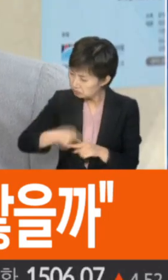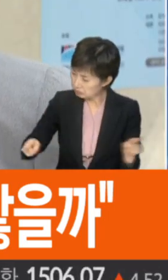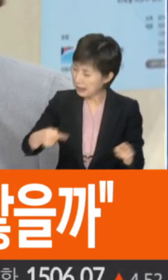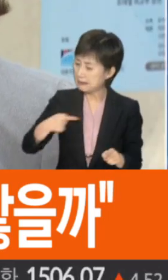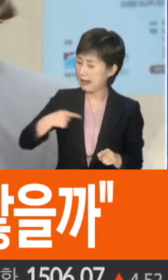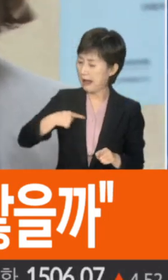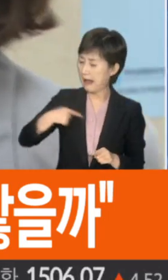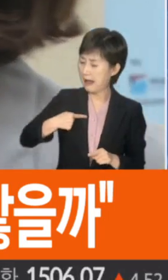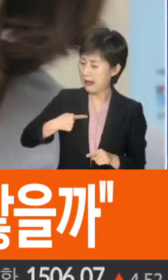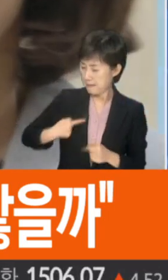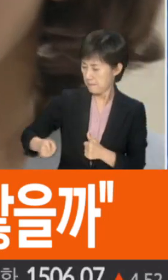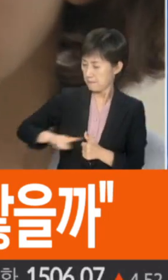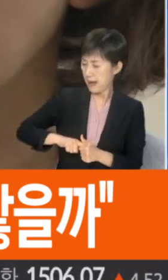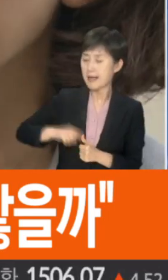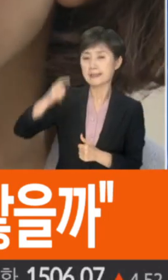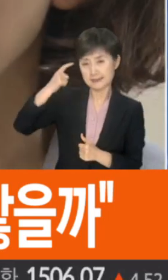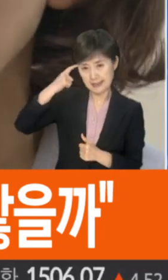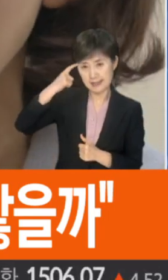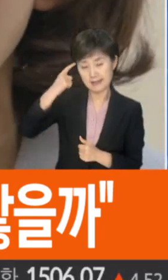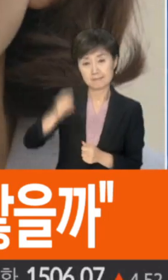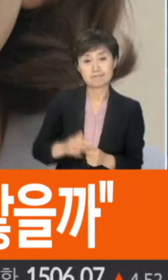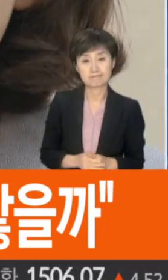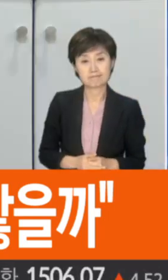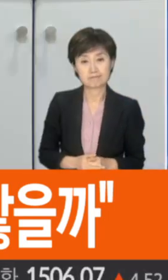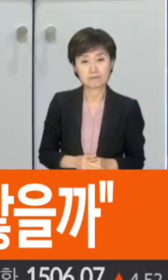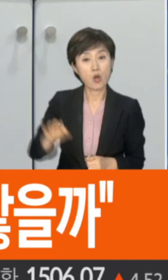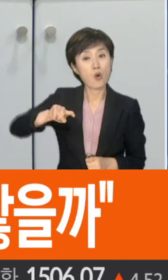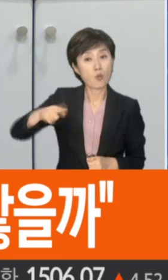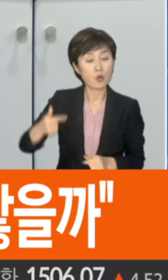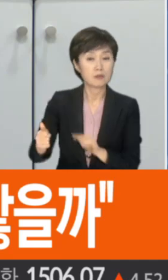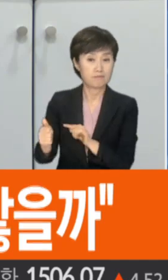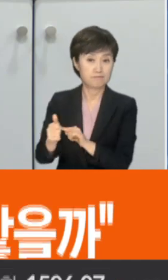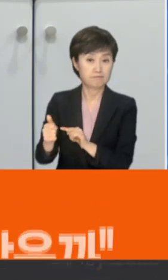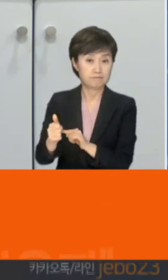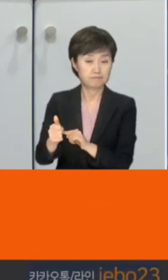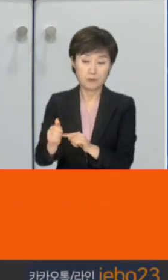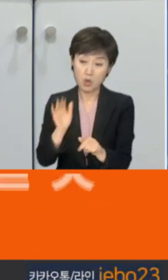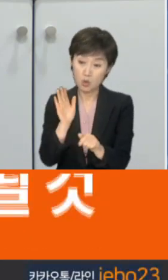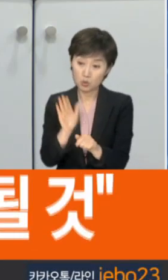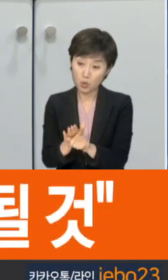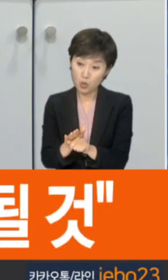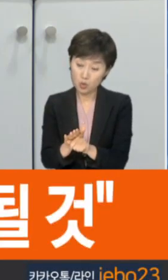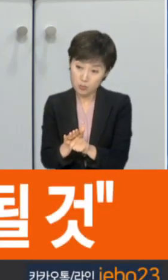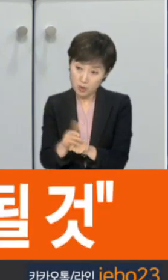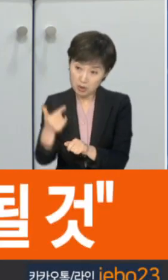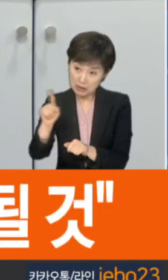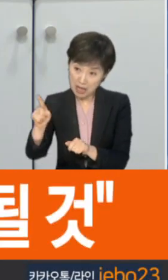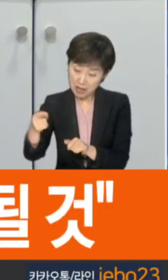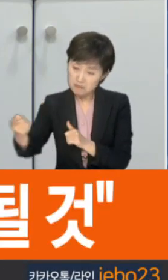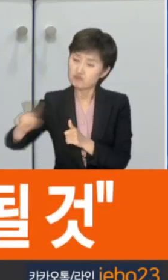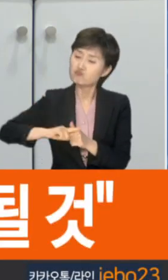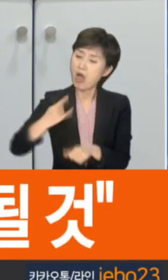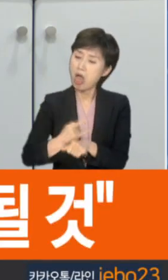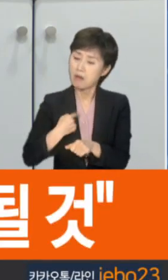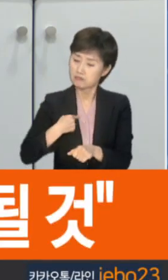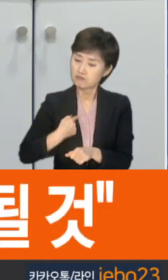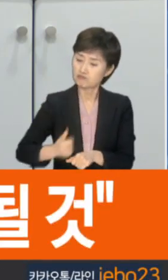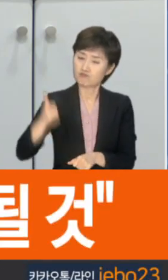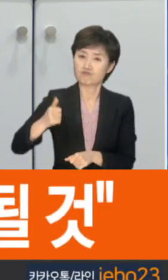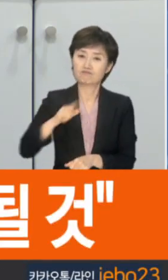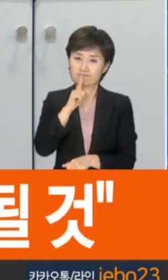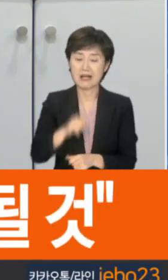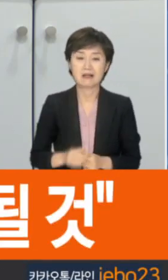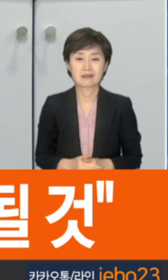나를 지지하게 되지 않겠나 이렇게 밝혔습니다. 원 후보는 돕게 되면 나 후보가 나를 돕게 될 것이라며